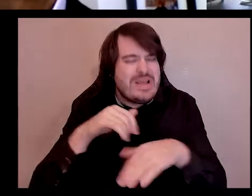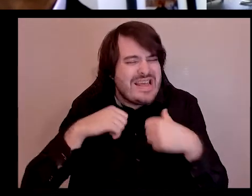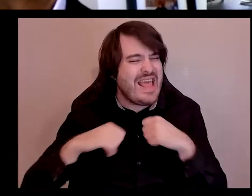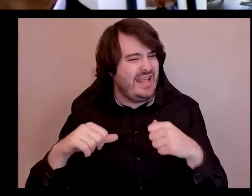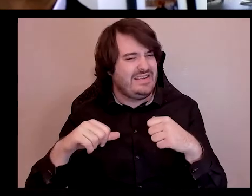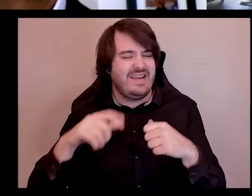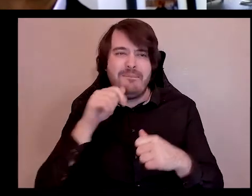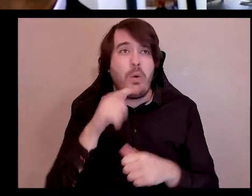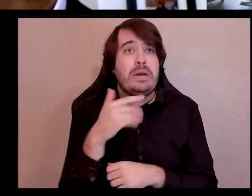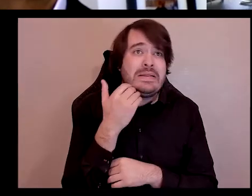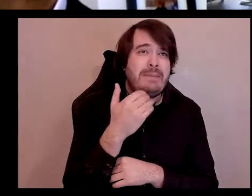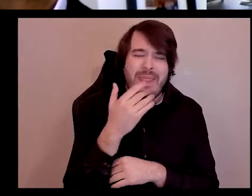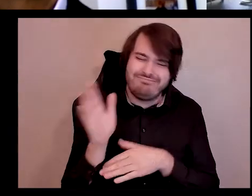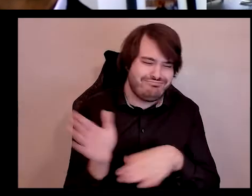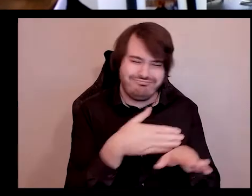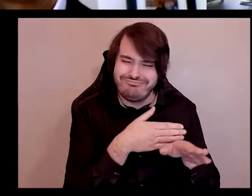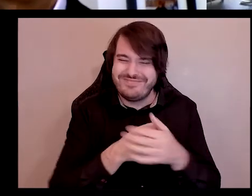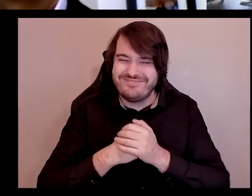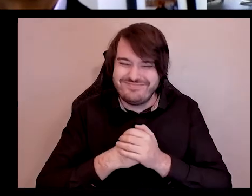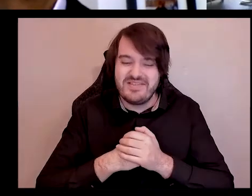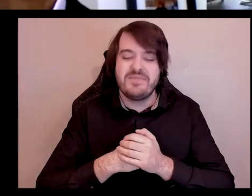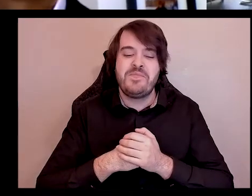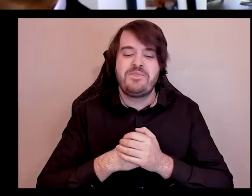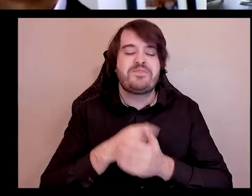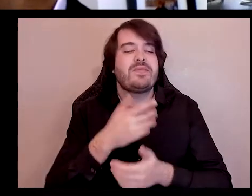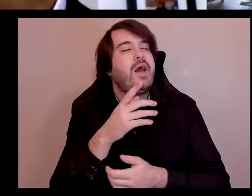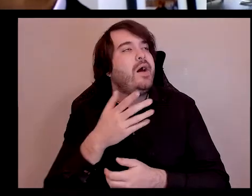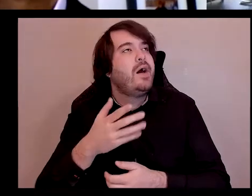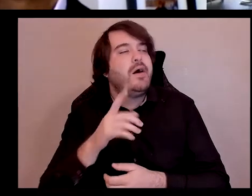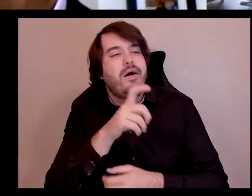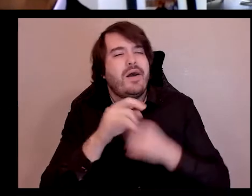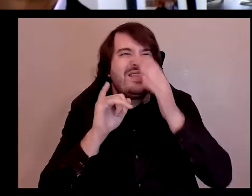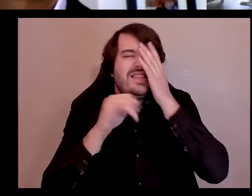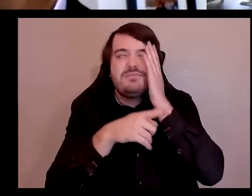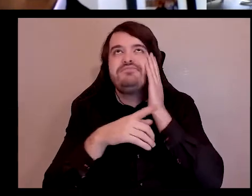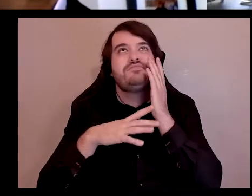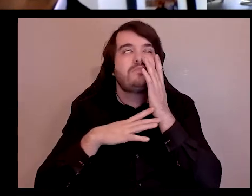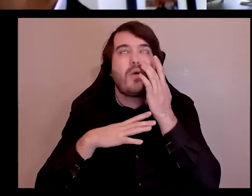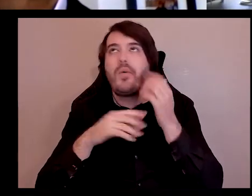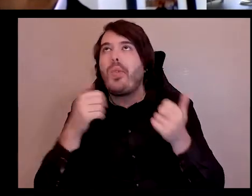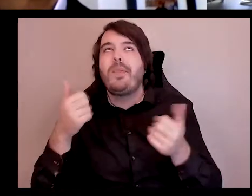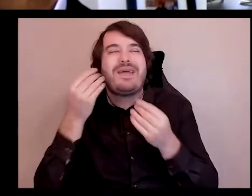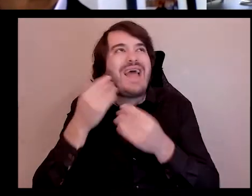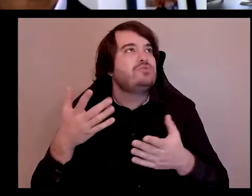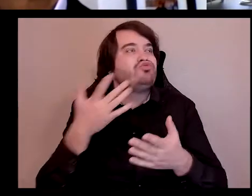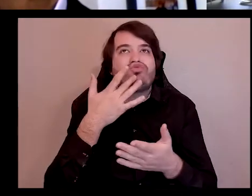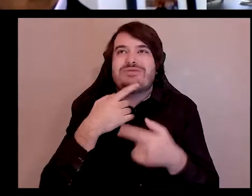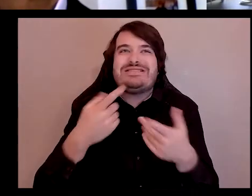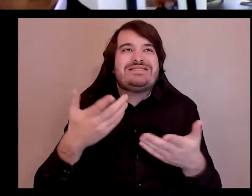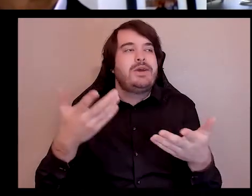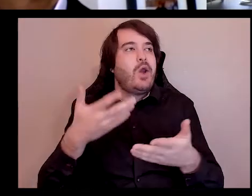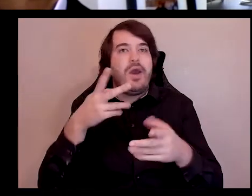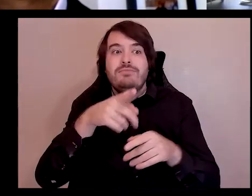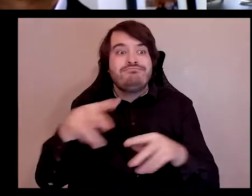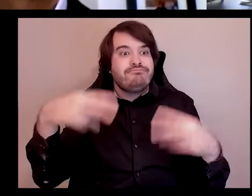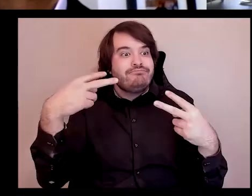fait. Alors, osez, je crois que c'est un des messages de la journée. Osez, surtout, c'est pas le temps d'être